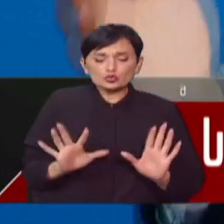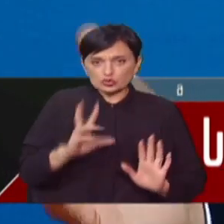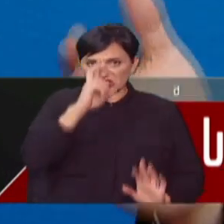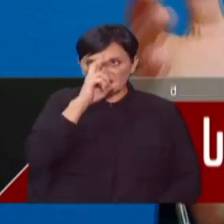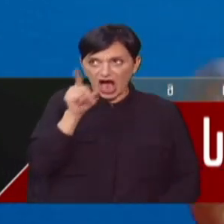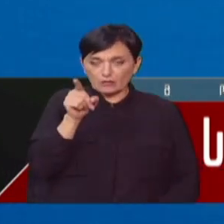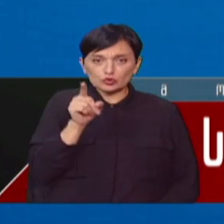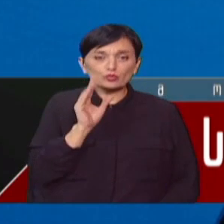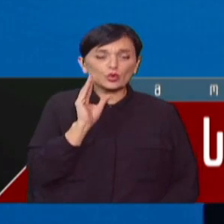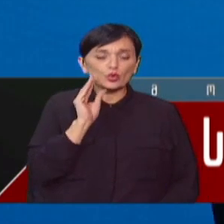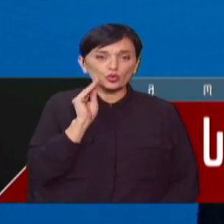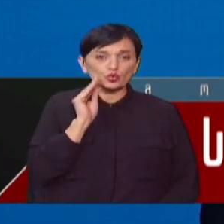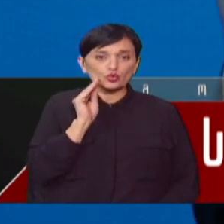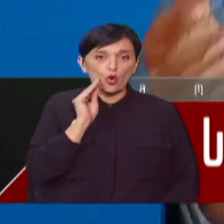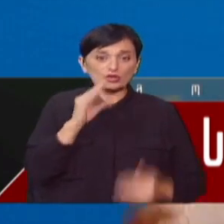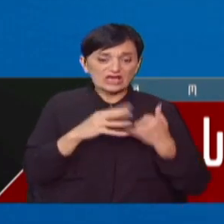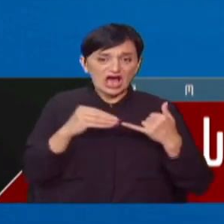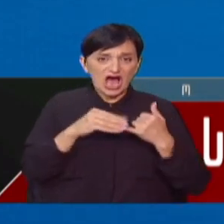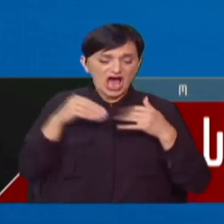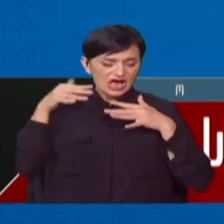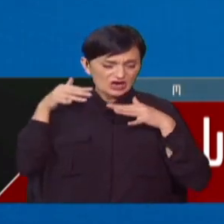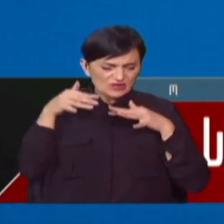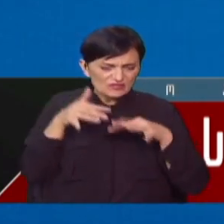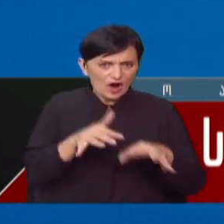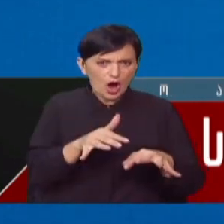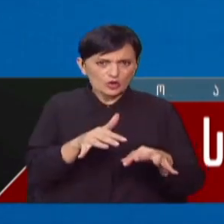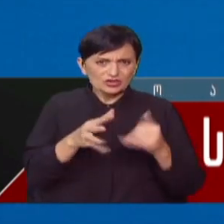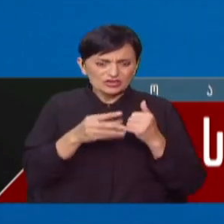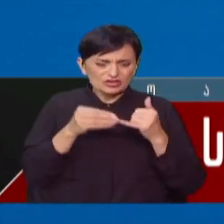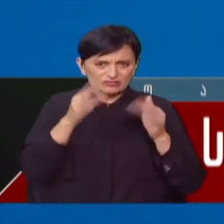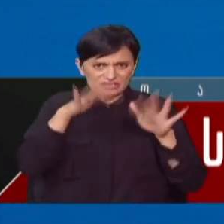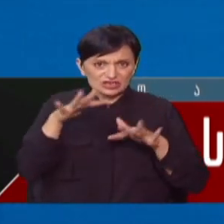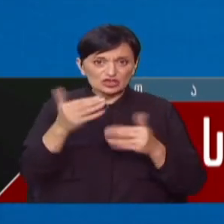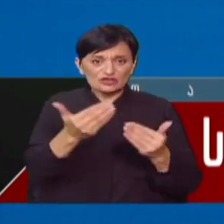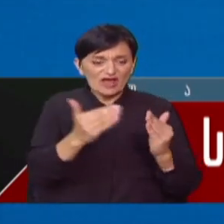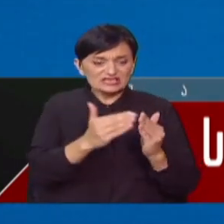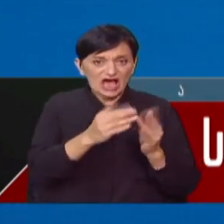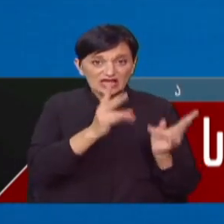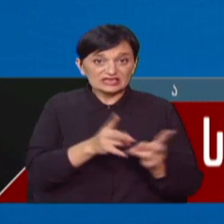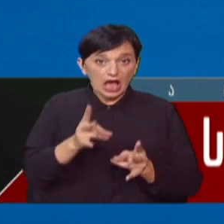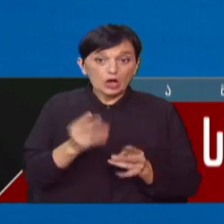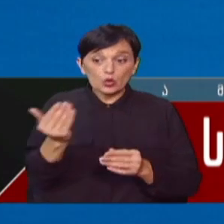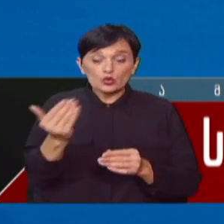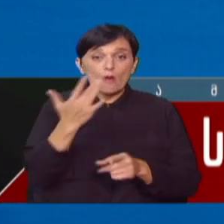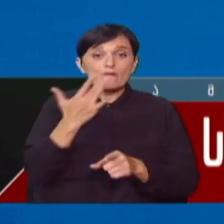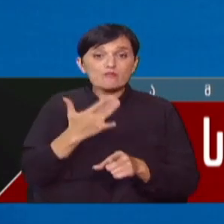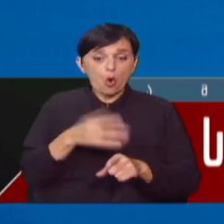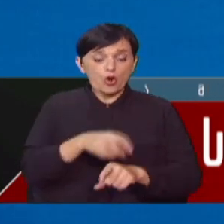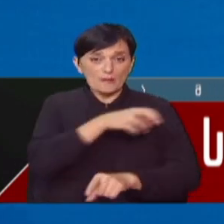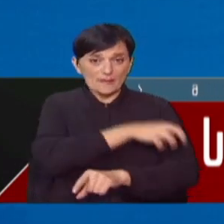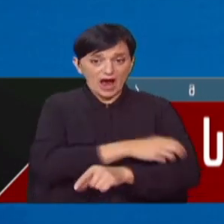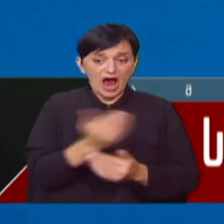სახელმწიფო, როდესაც ხვარცოფმა და ნალექმა დააზიანა თქვენი სახლებიო. ეს ის პოლიტიკური